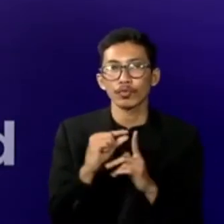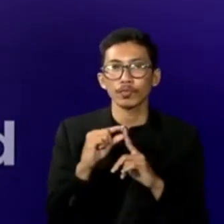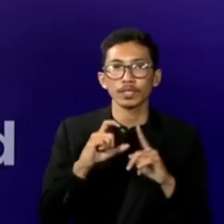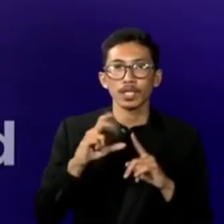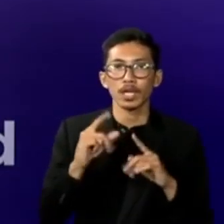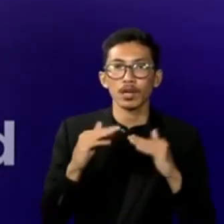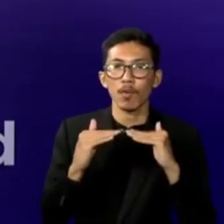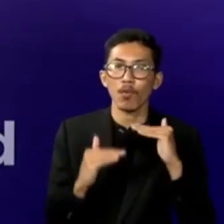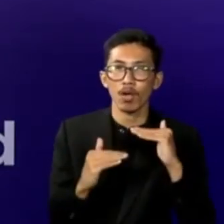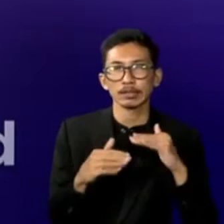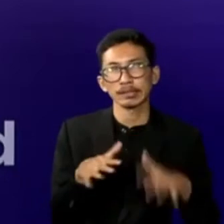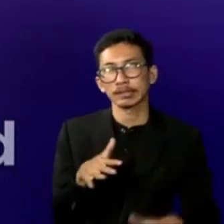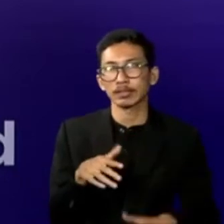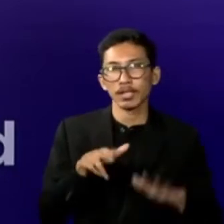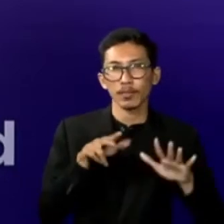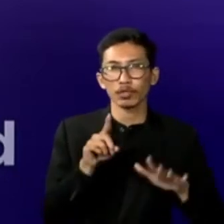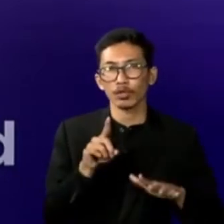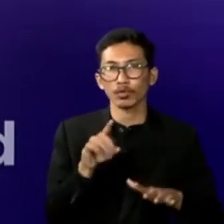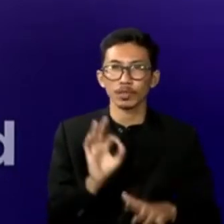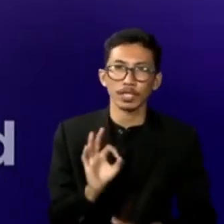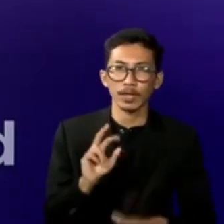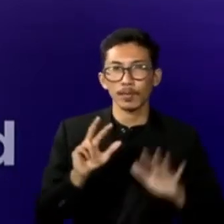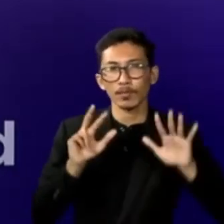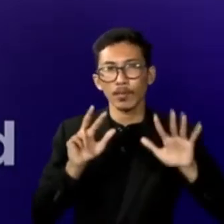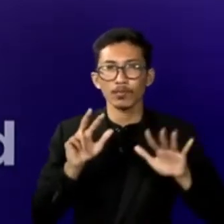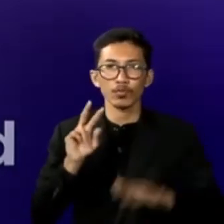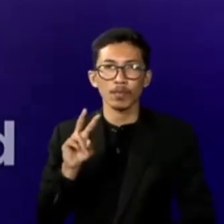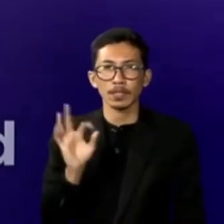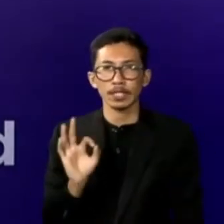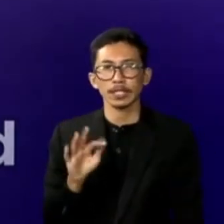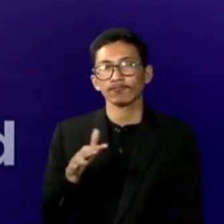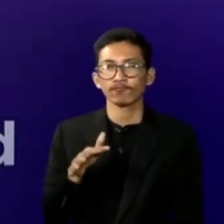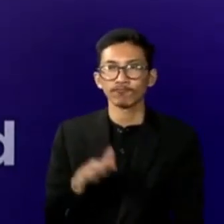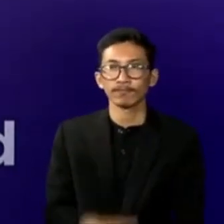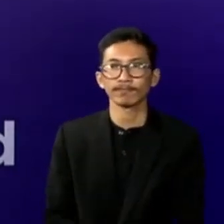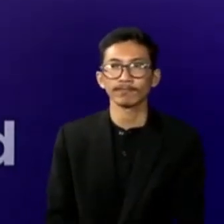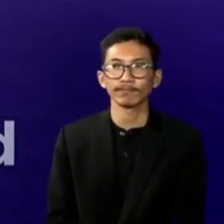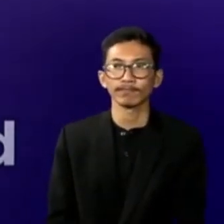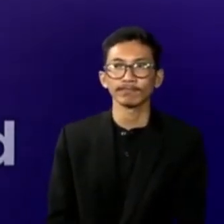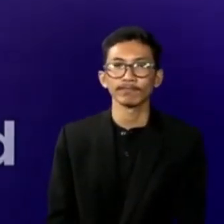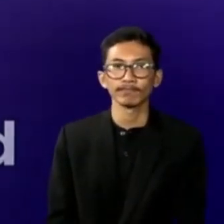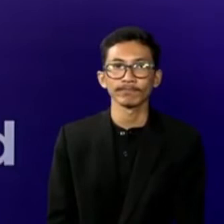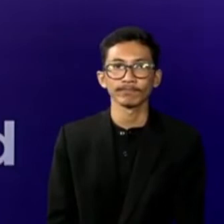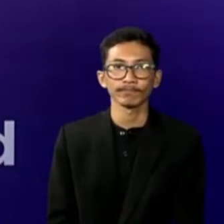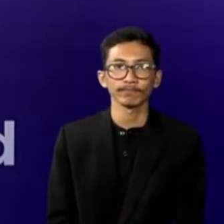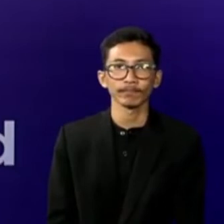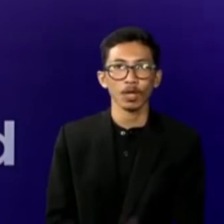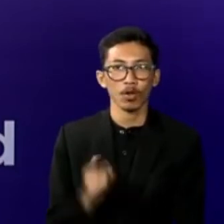rehat akurasinya lapan sekitar 8182 perset tetapi kalo misalnya kita